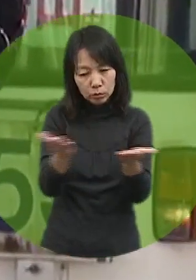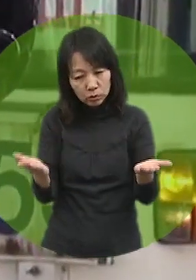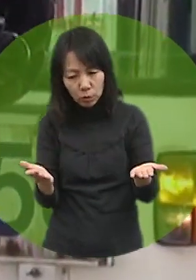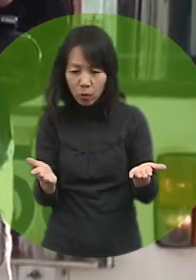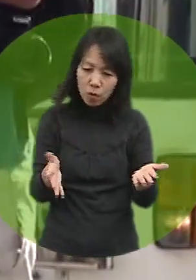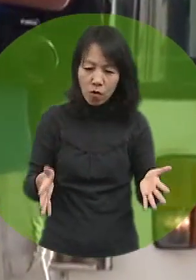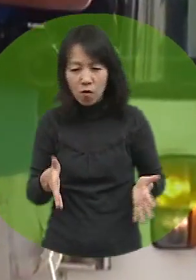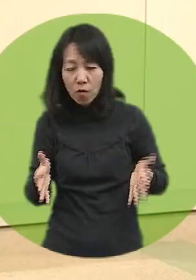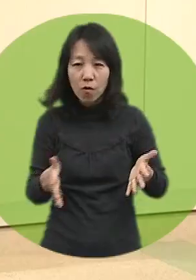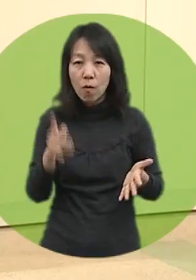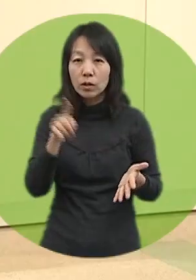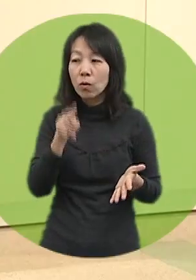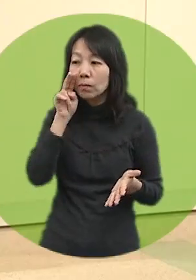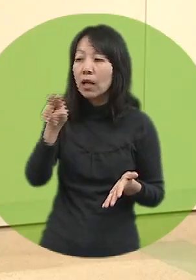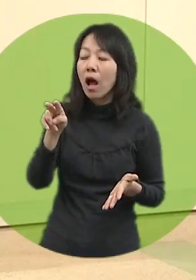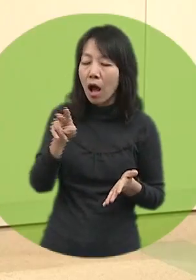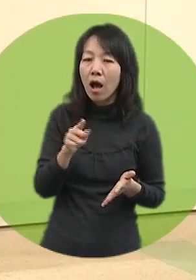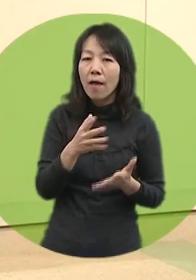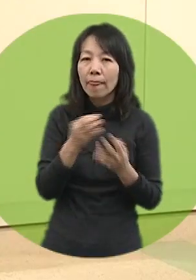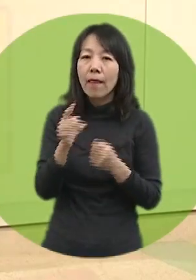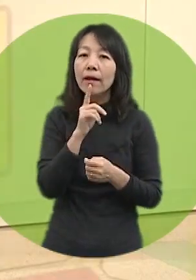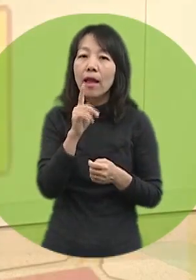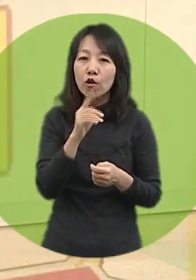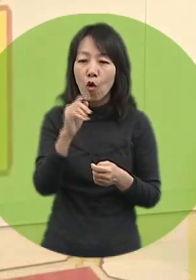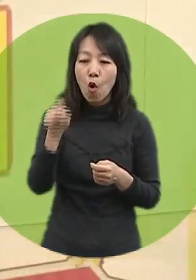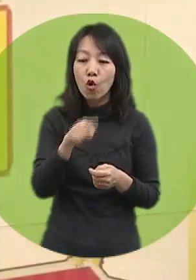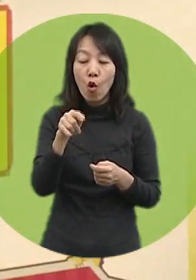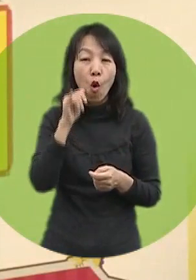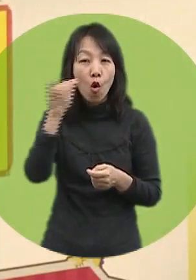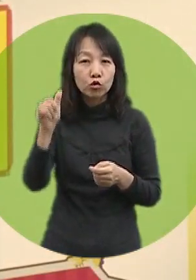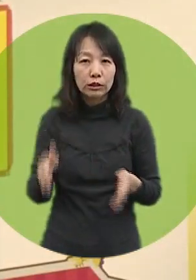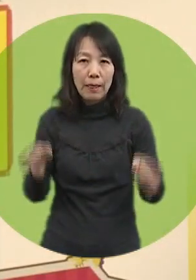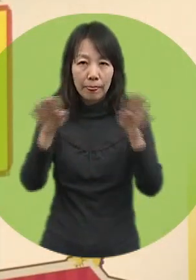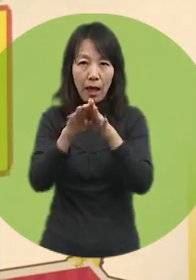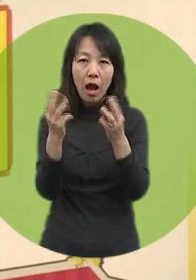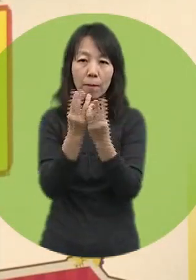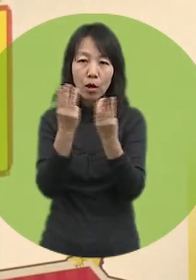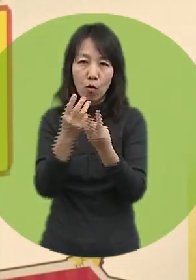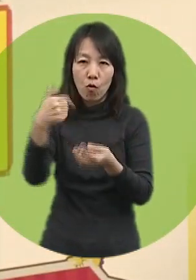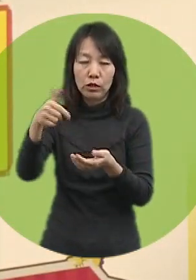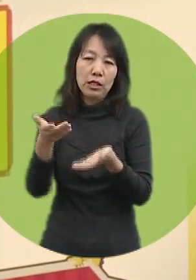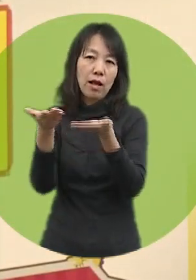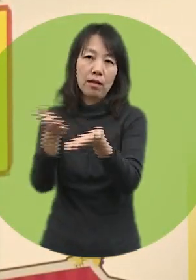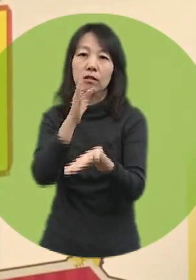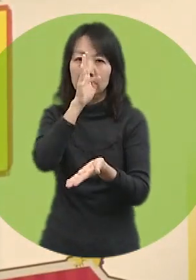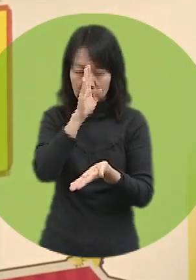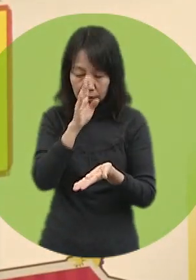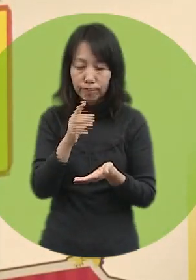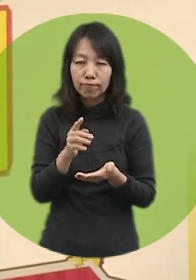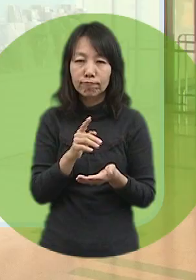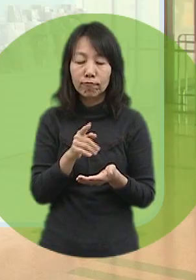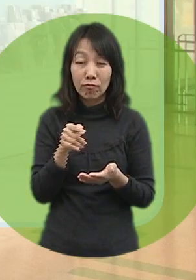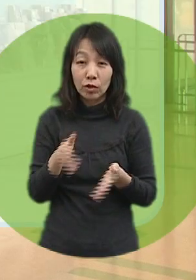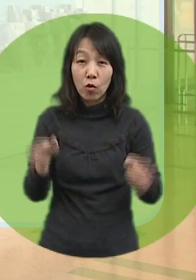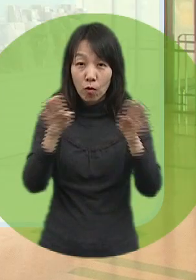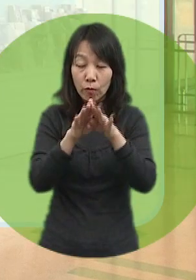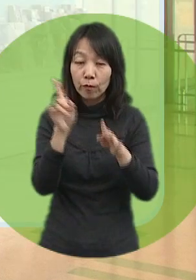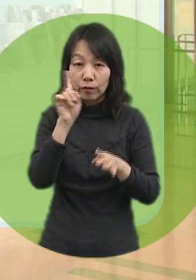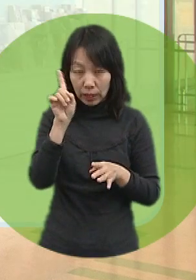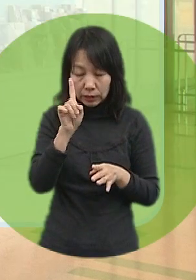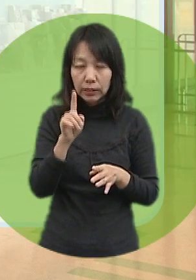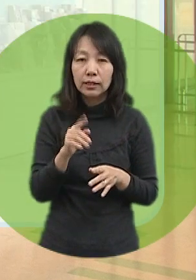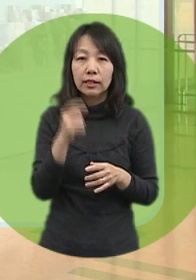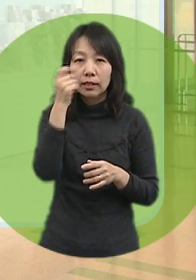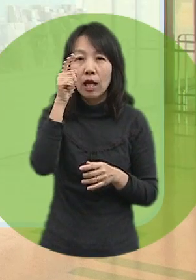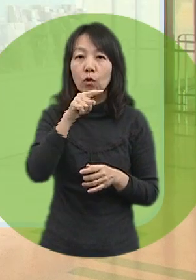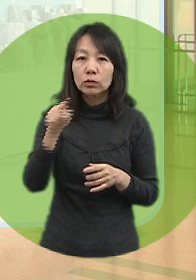たら、ぜひ多言語コールセンターの番号を案内してください。多言語コールセンターとは外国人観